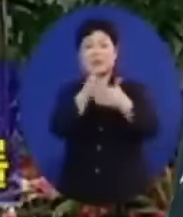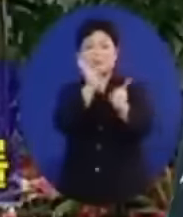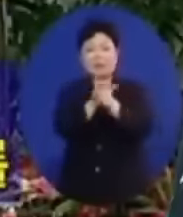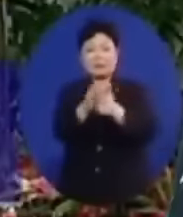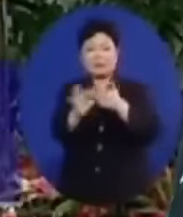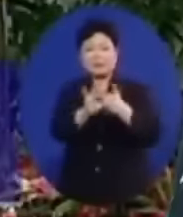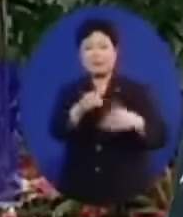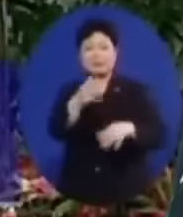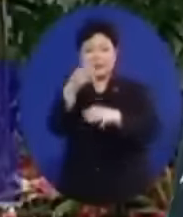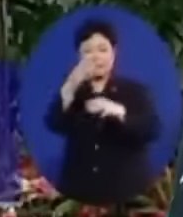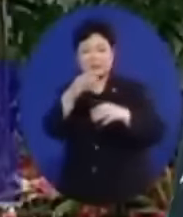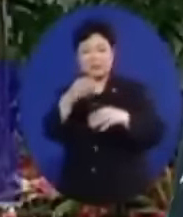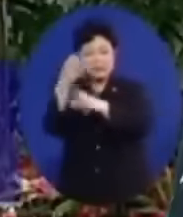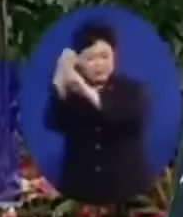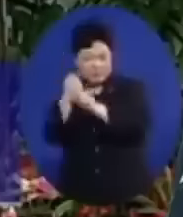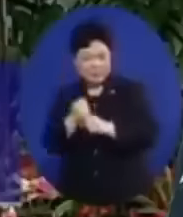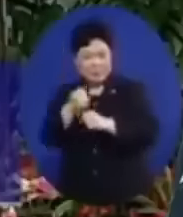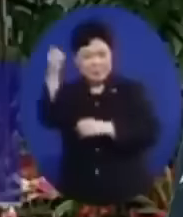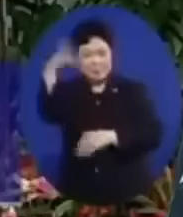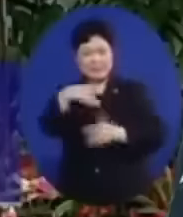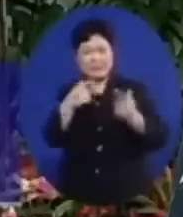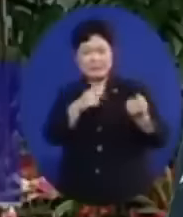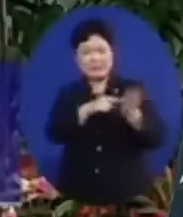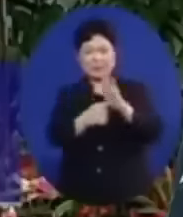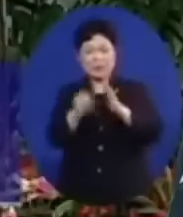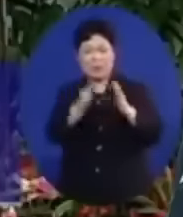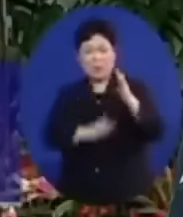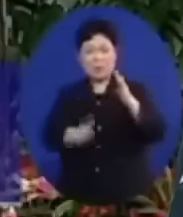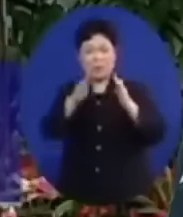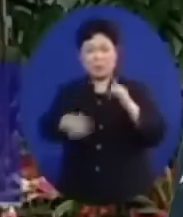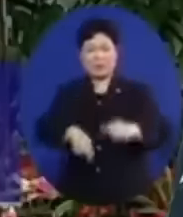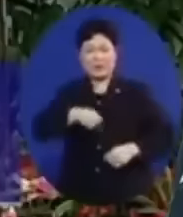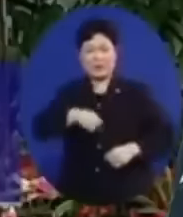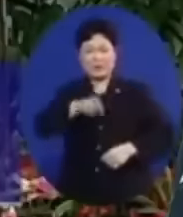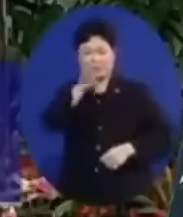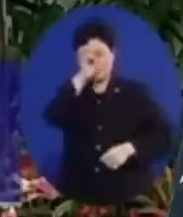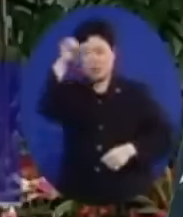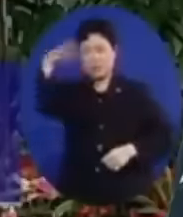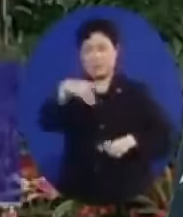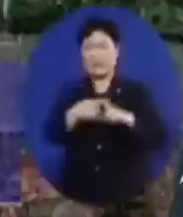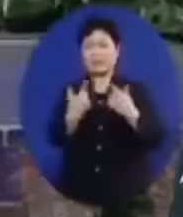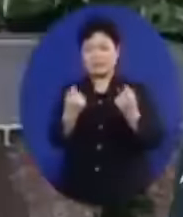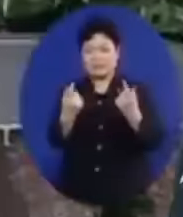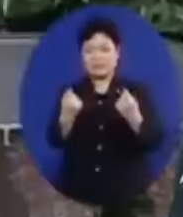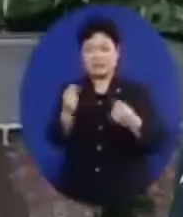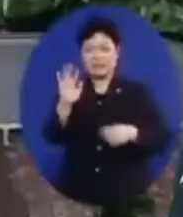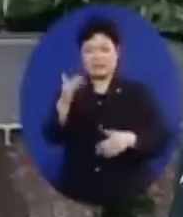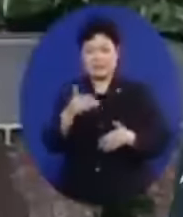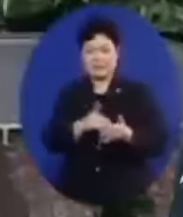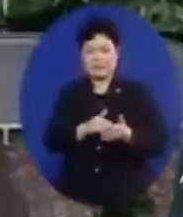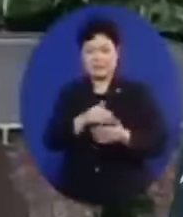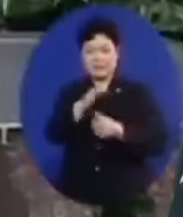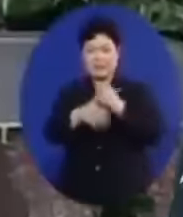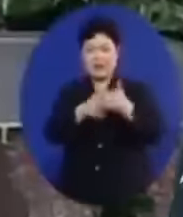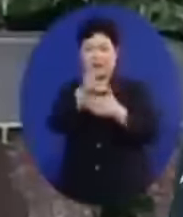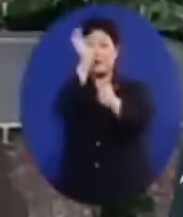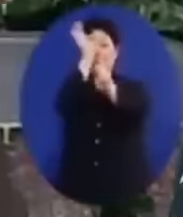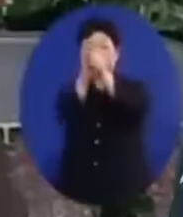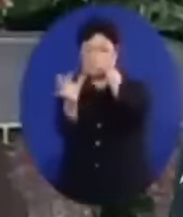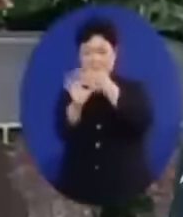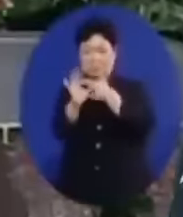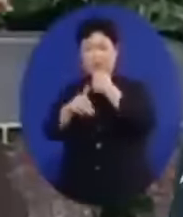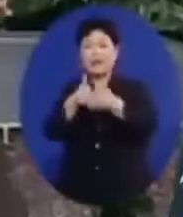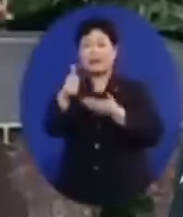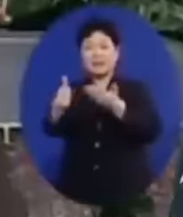내 의의를 빛같이 나타내시며 내 공의를 증오의 빛같이 하시리라. 하나님이 맡겨주시면